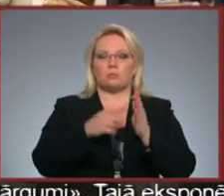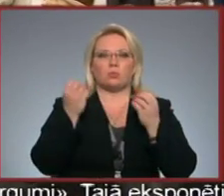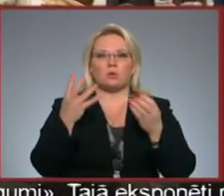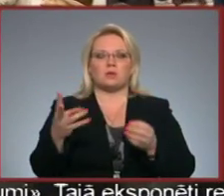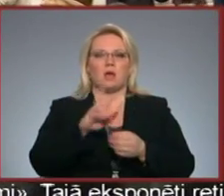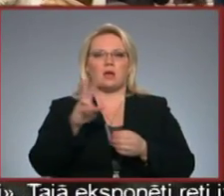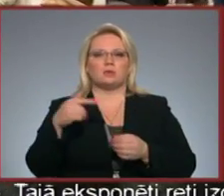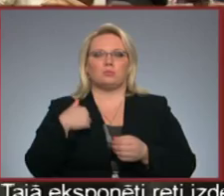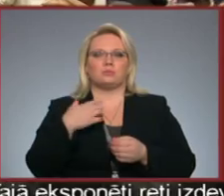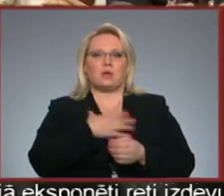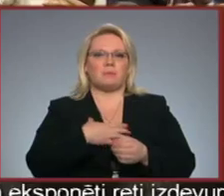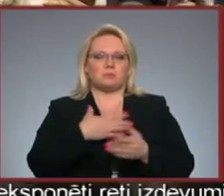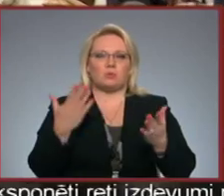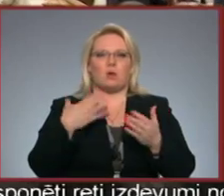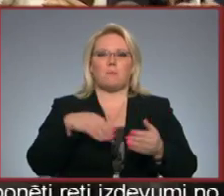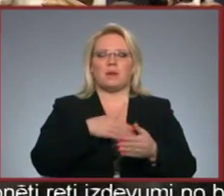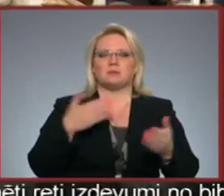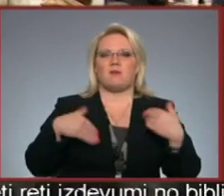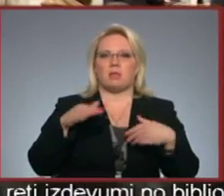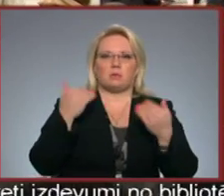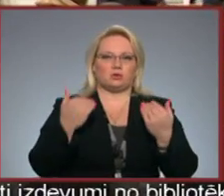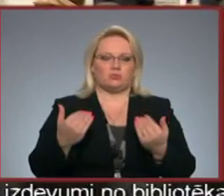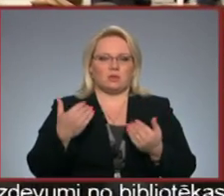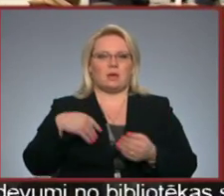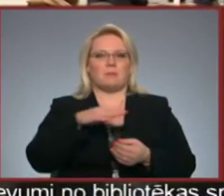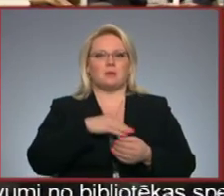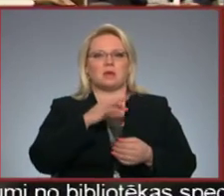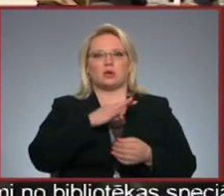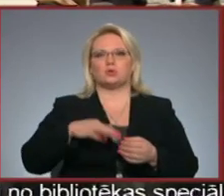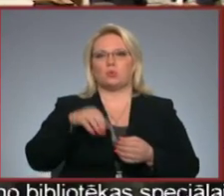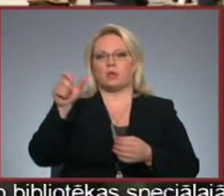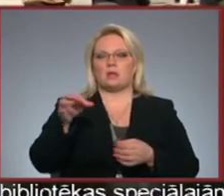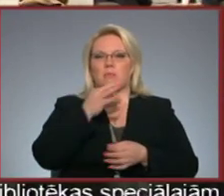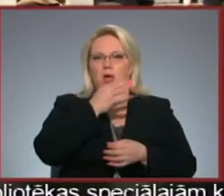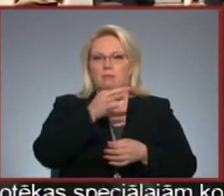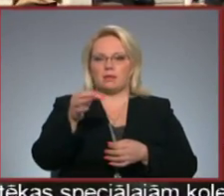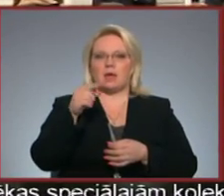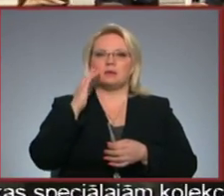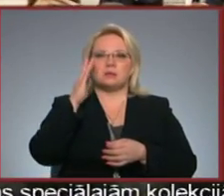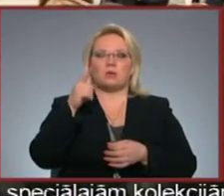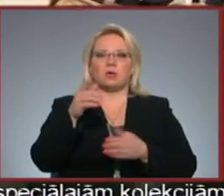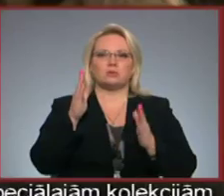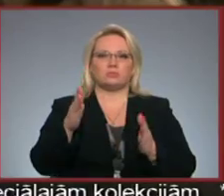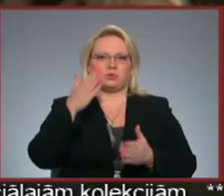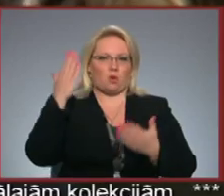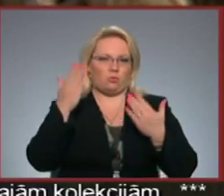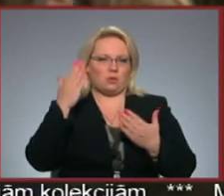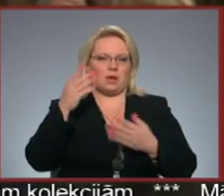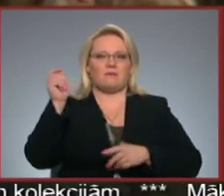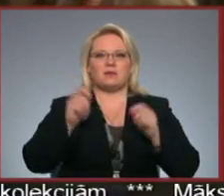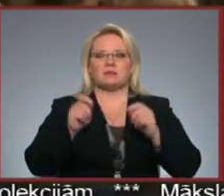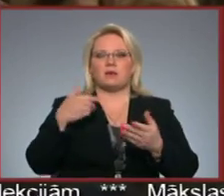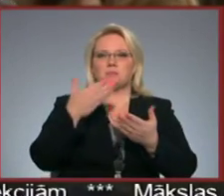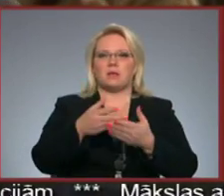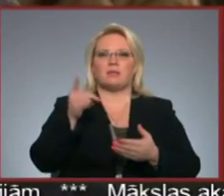noskaidrot, kas mums nepieciešams, ko mēs vēlamies šodien. Mēs ar studentiem uz to atbildējām. Es ceru, ka tas būs arī jautri. Festivāls